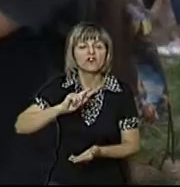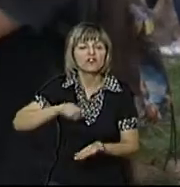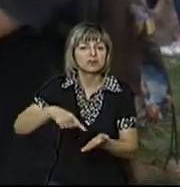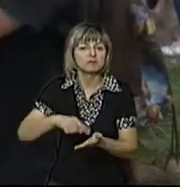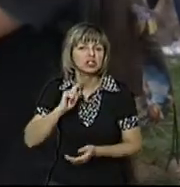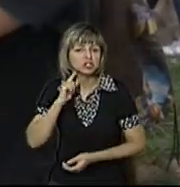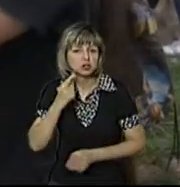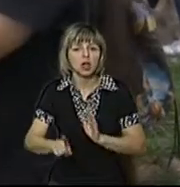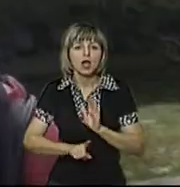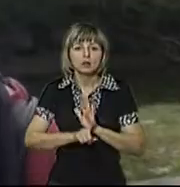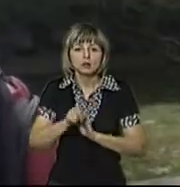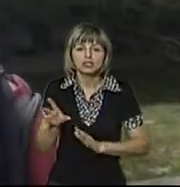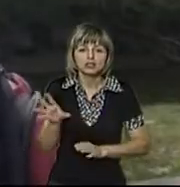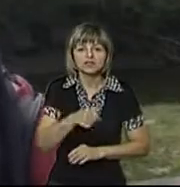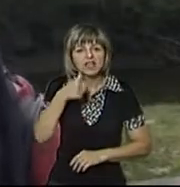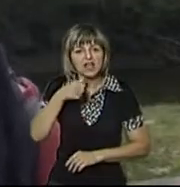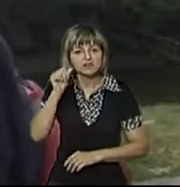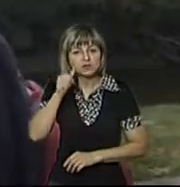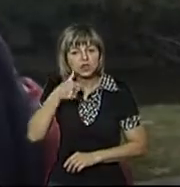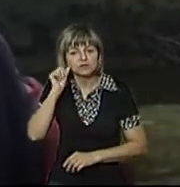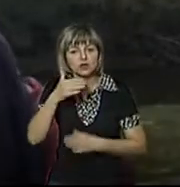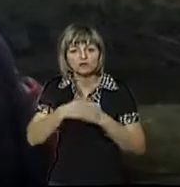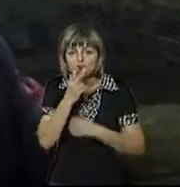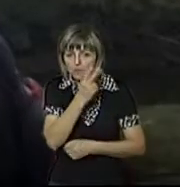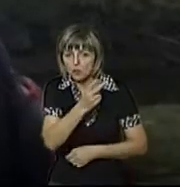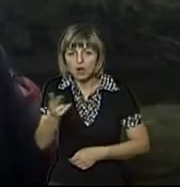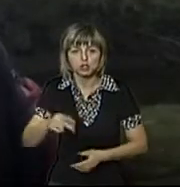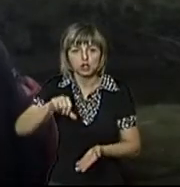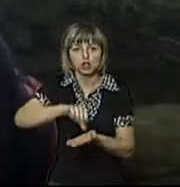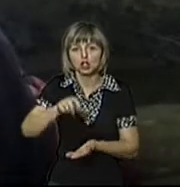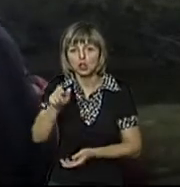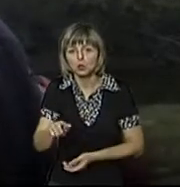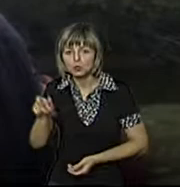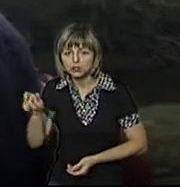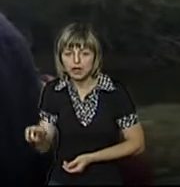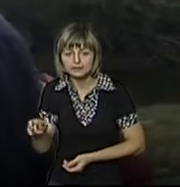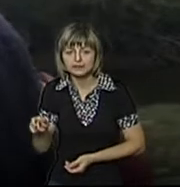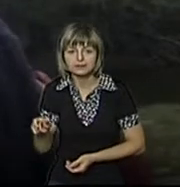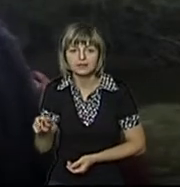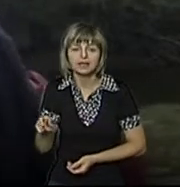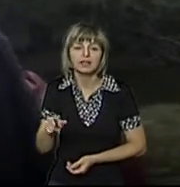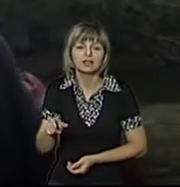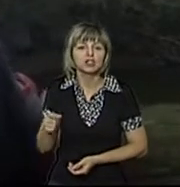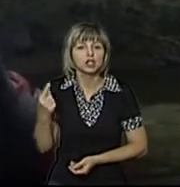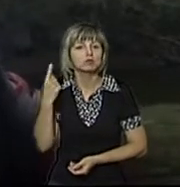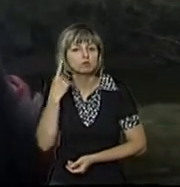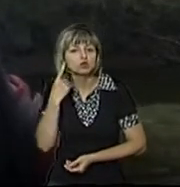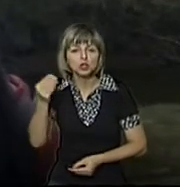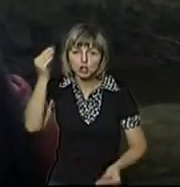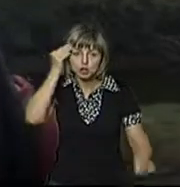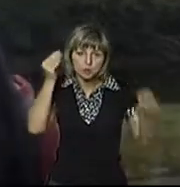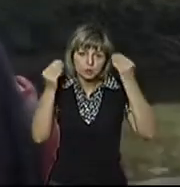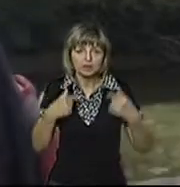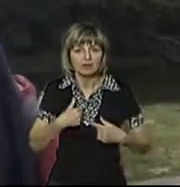ще почалися вчора, тому що насправді вчора ми вже побачили учасників лабораторії і почули, ну, такі думки, які нас